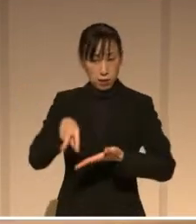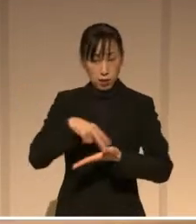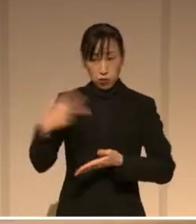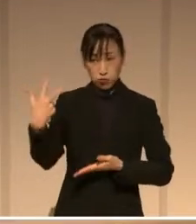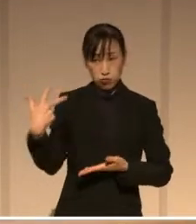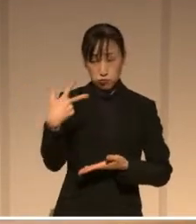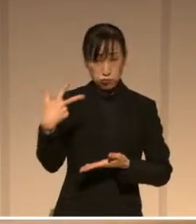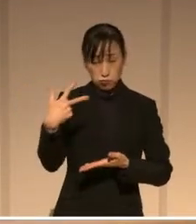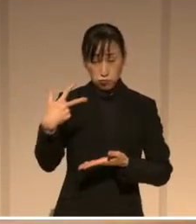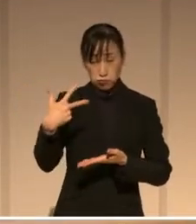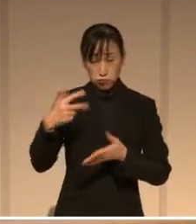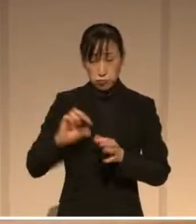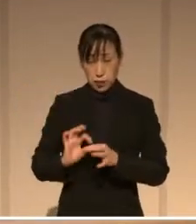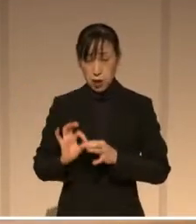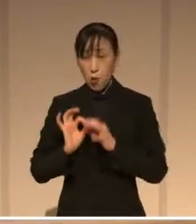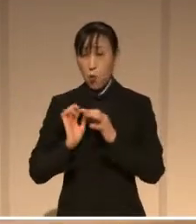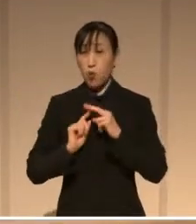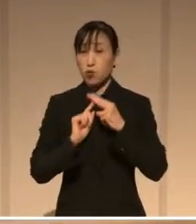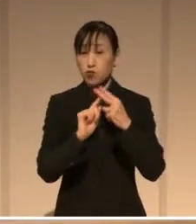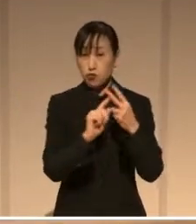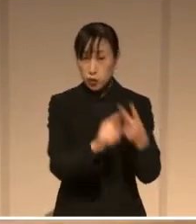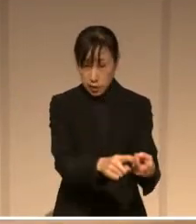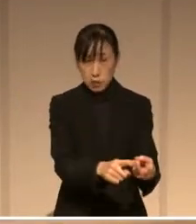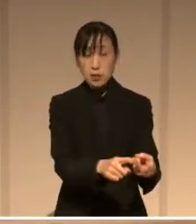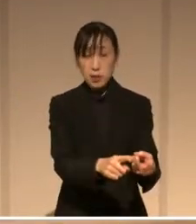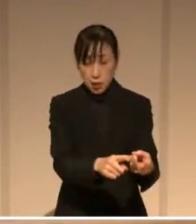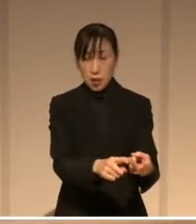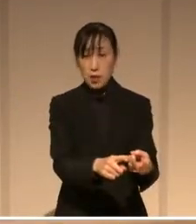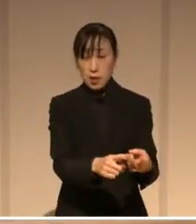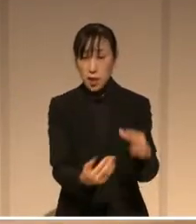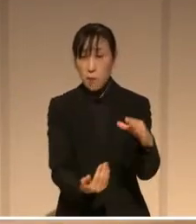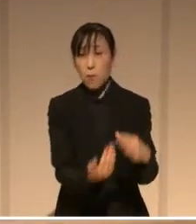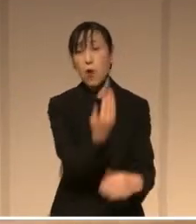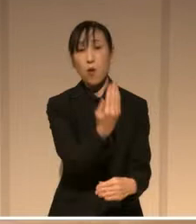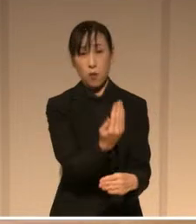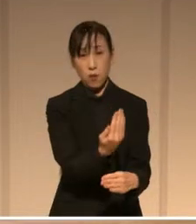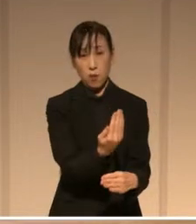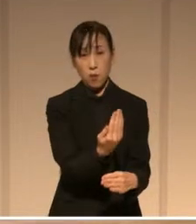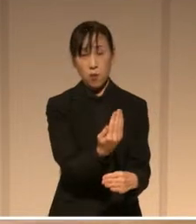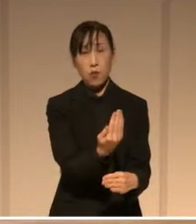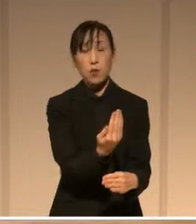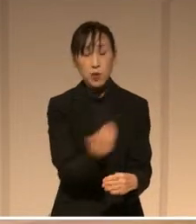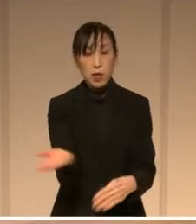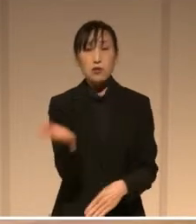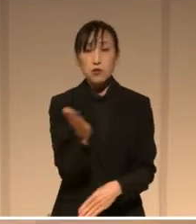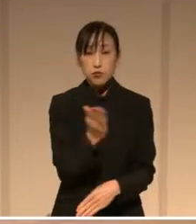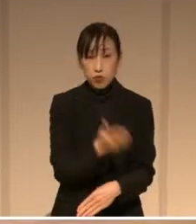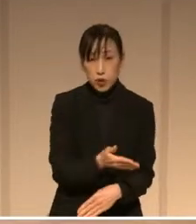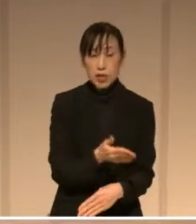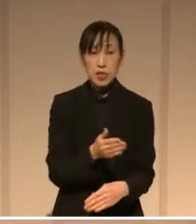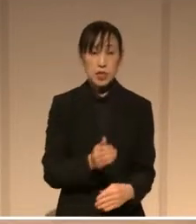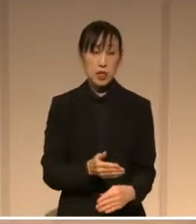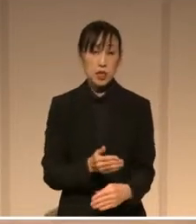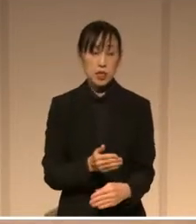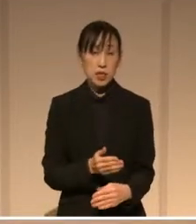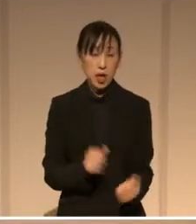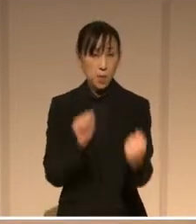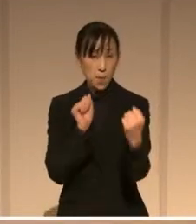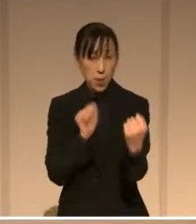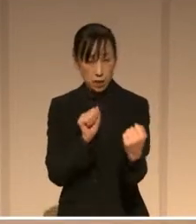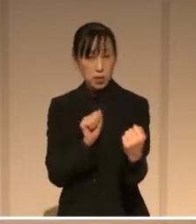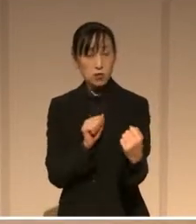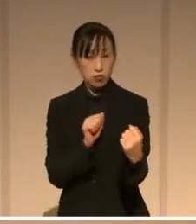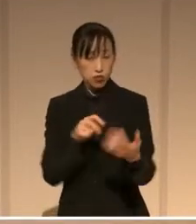書類選考で ok が出て次実際にあの演出家の方とかの前で報道って